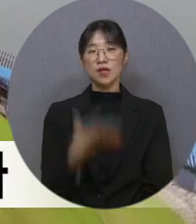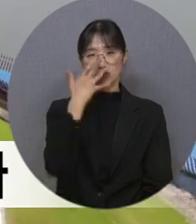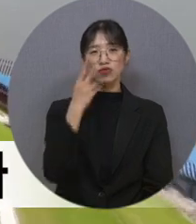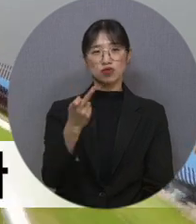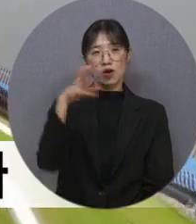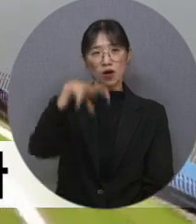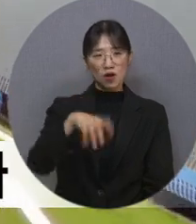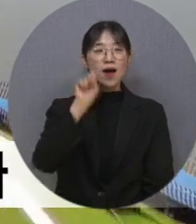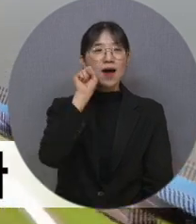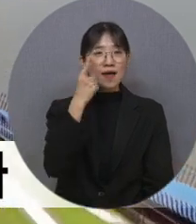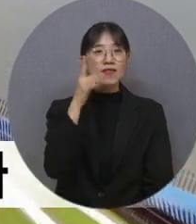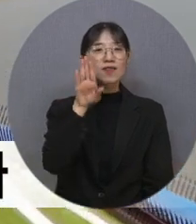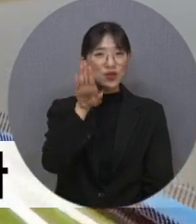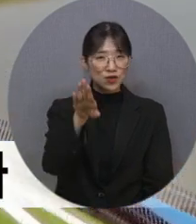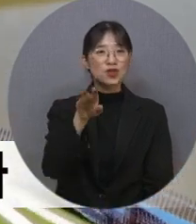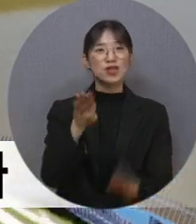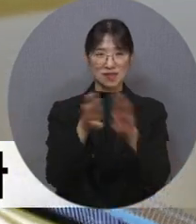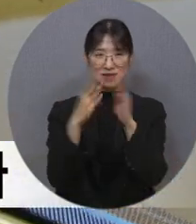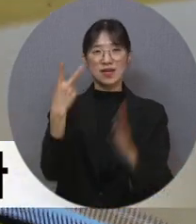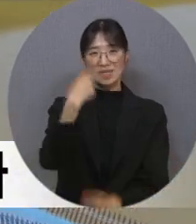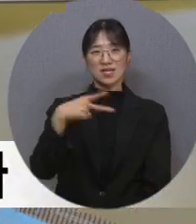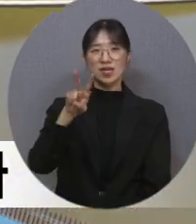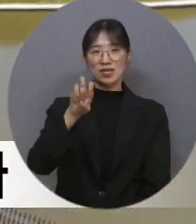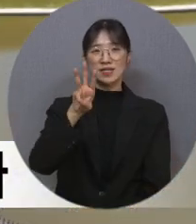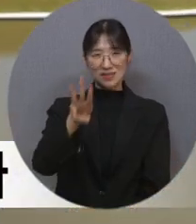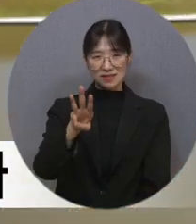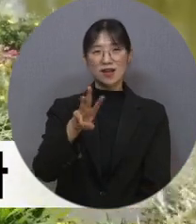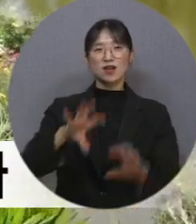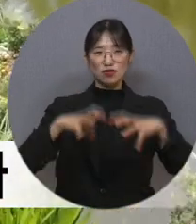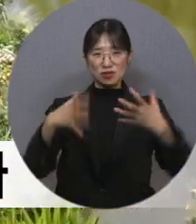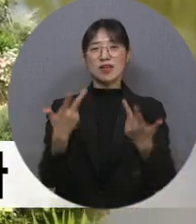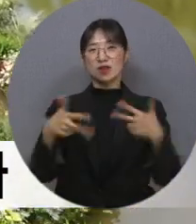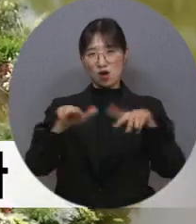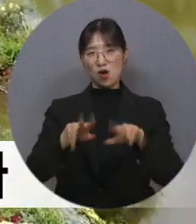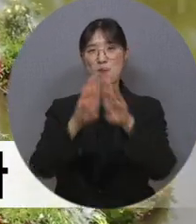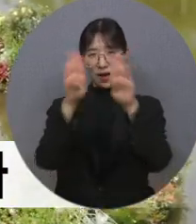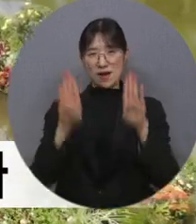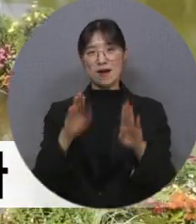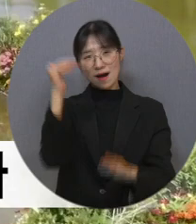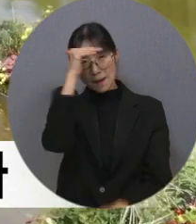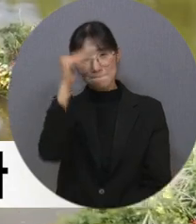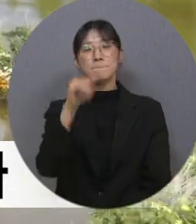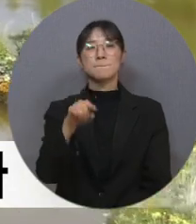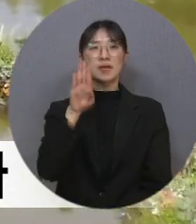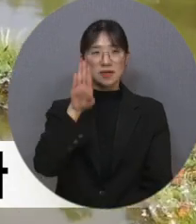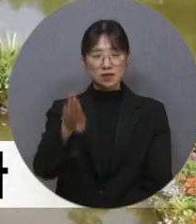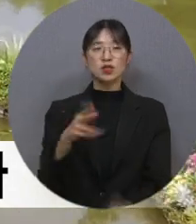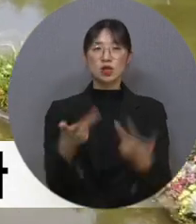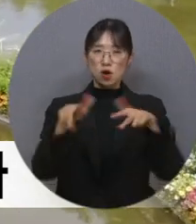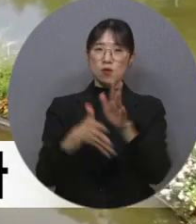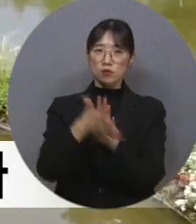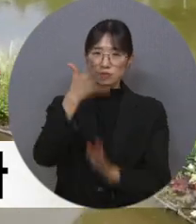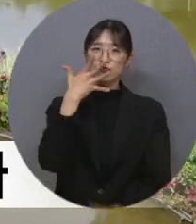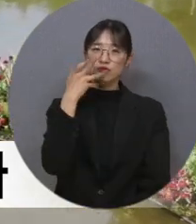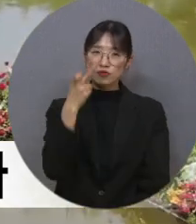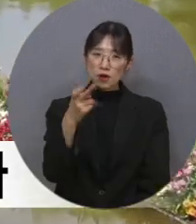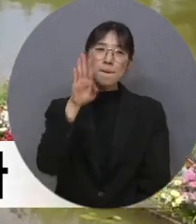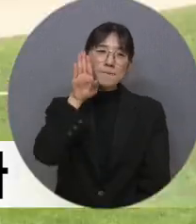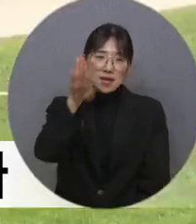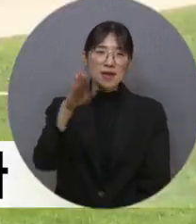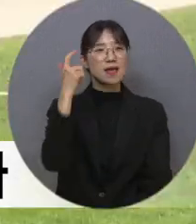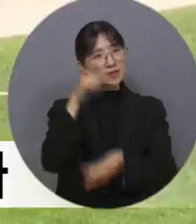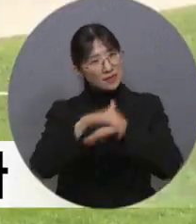순천시는 한 달 앞으로 다가온 2023 순천만 국제정원 박람회 이후 정원도시 순천의 미래 청사진 제시를